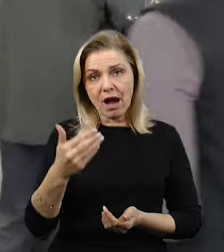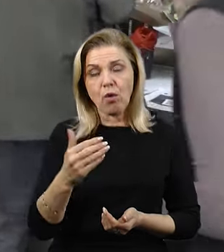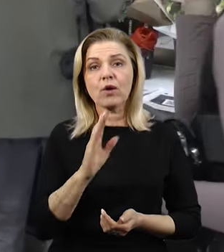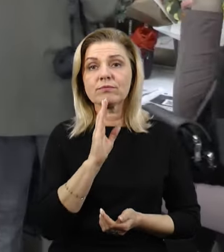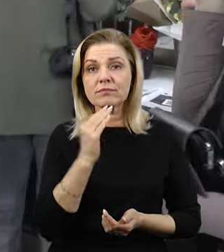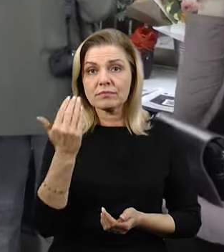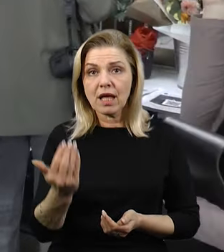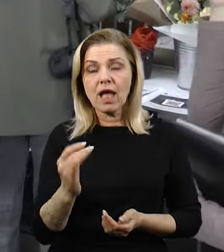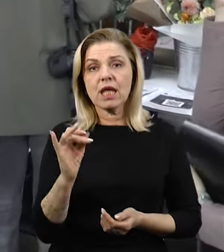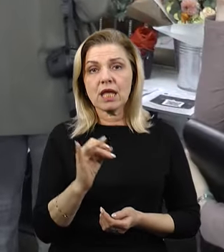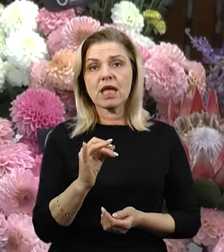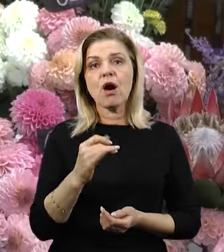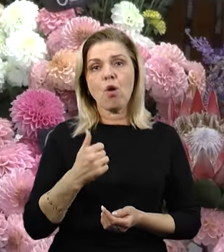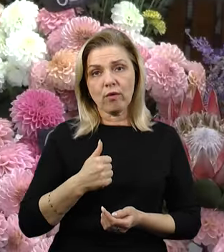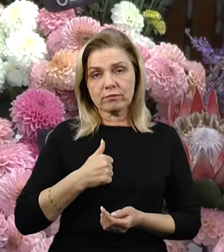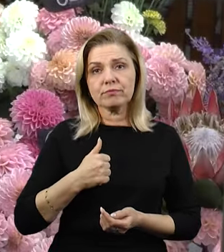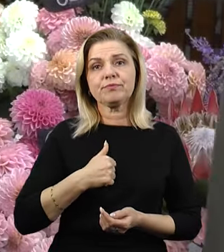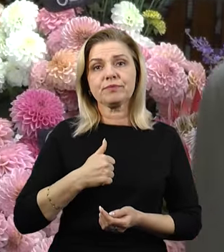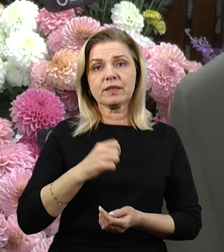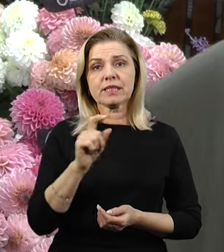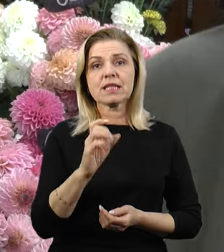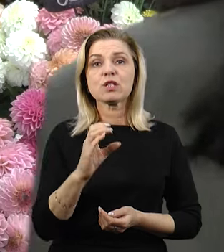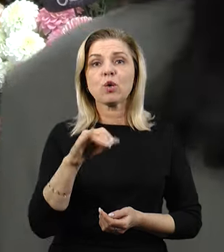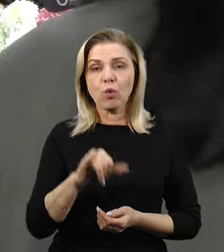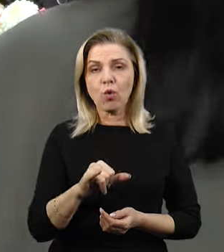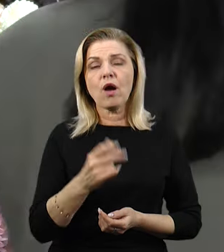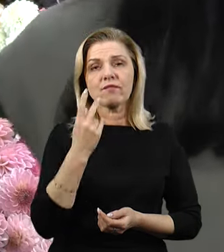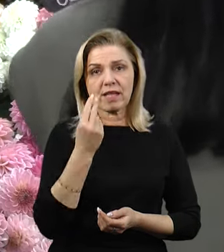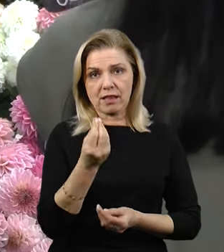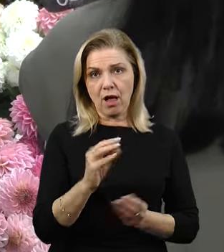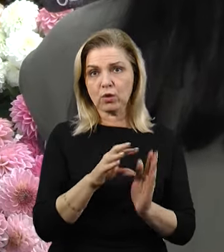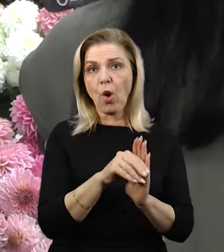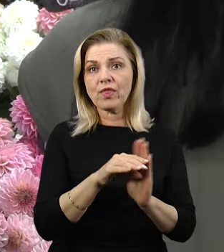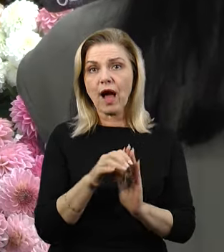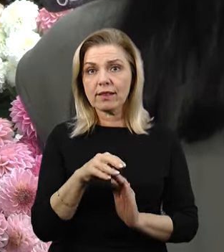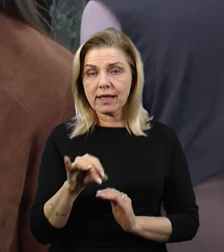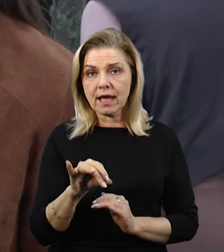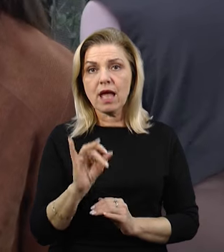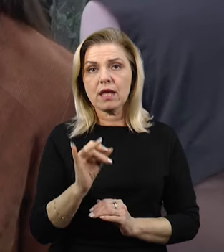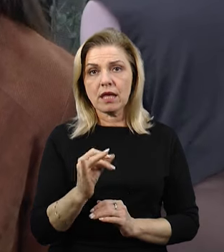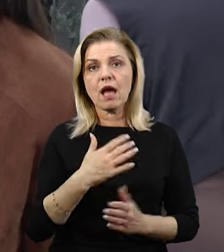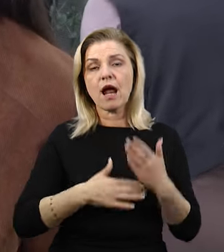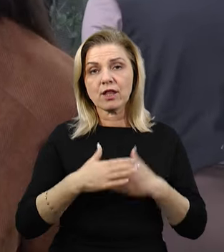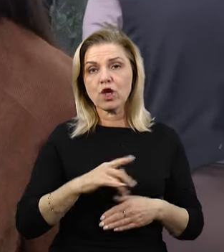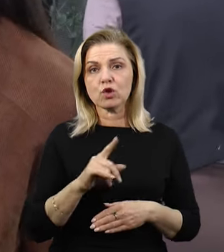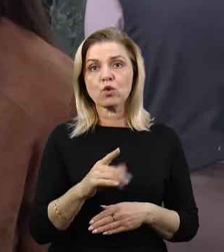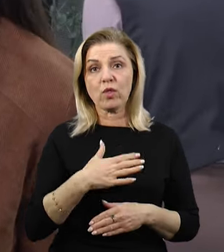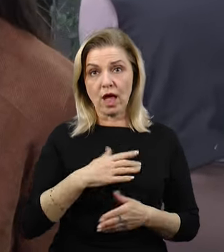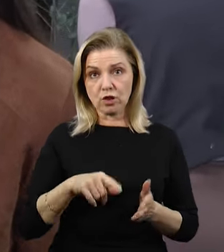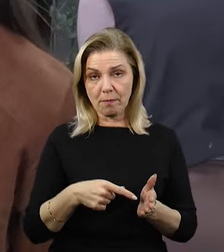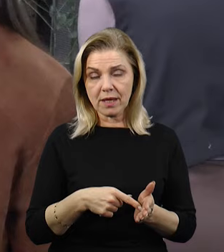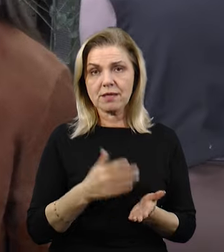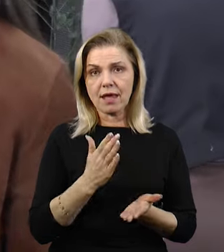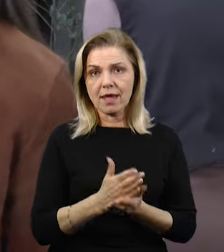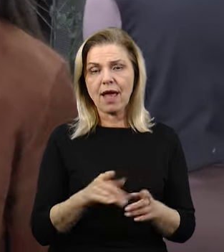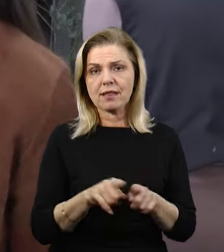ЗСУ, постійно донатимо. І взагалі дуже радіємо, що в нашому місті є подібні заходи, де люди можуть